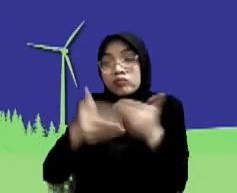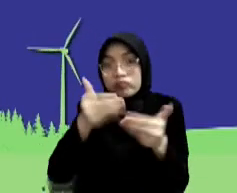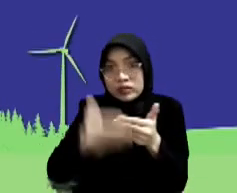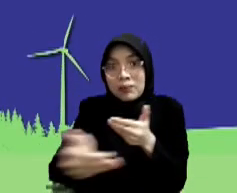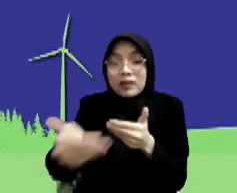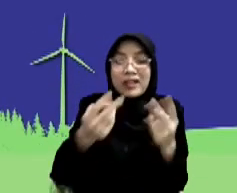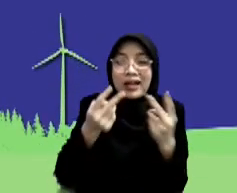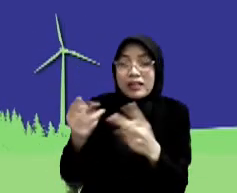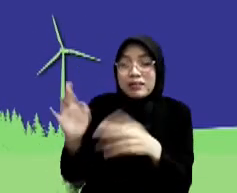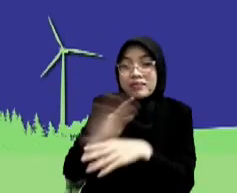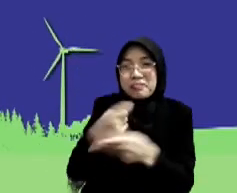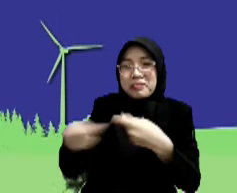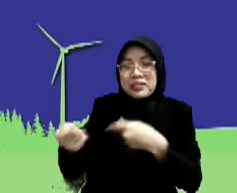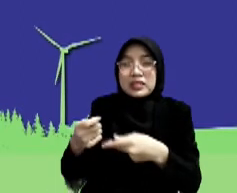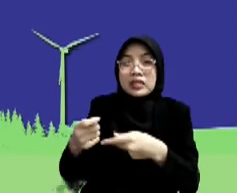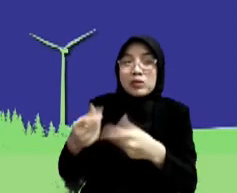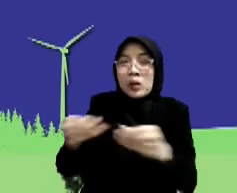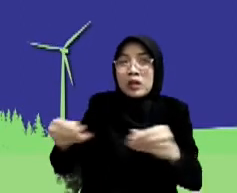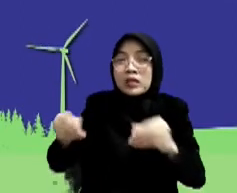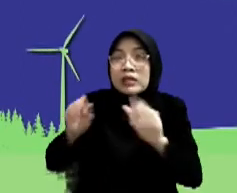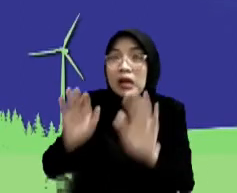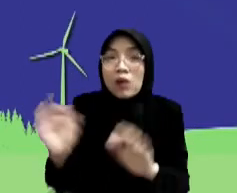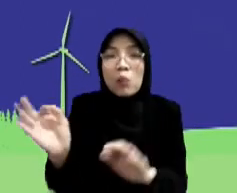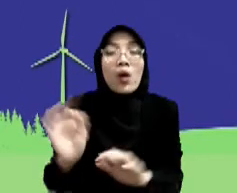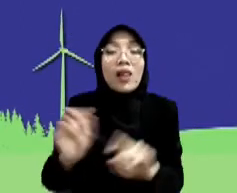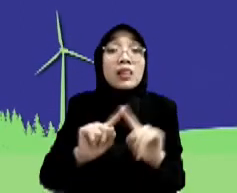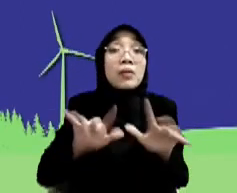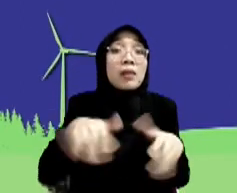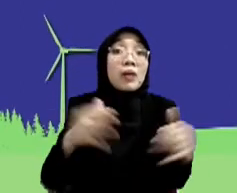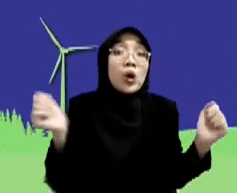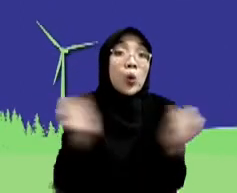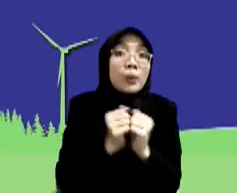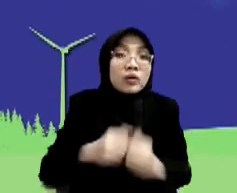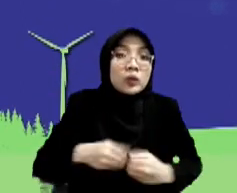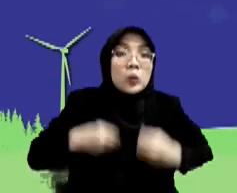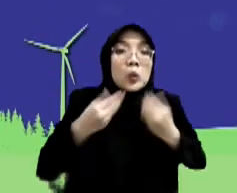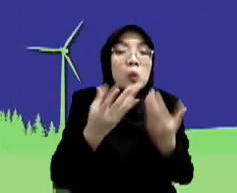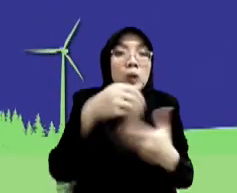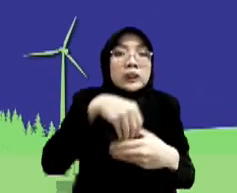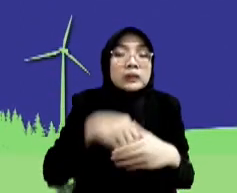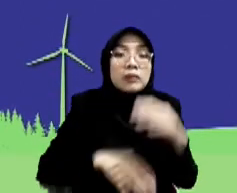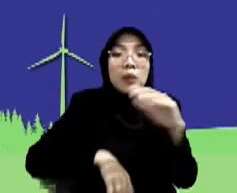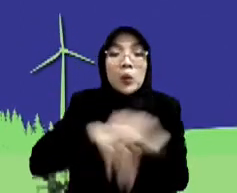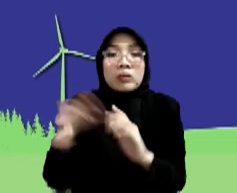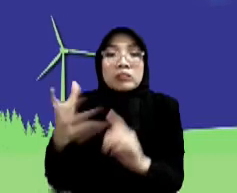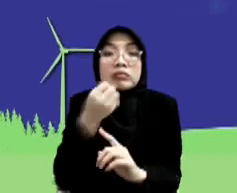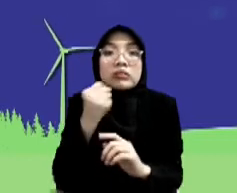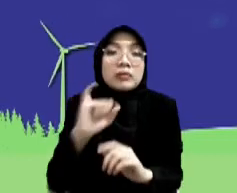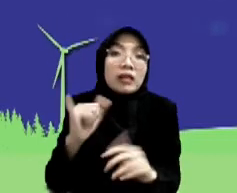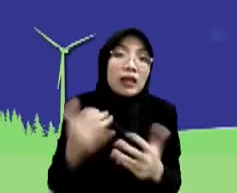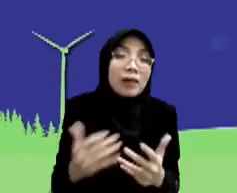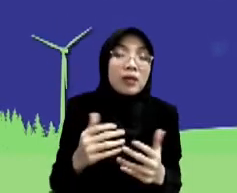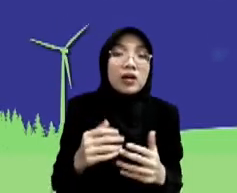akan dilihat bisnis eh performance-nya saja tapi memang Bagaimana E komitmennya kontribusinya Bagaimana pemenuhan dia terhadap eh